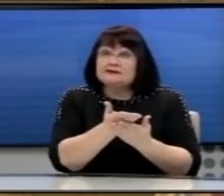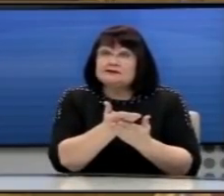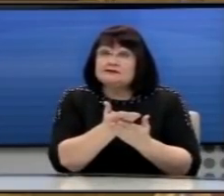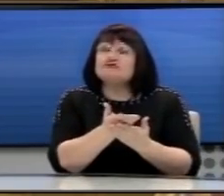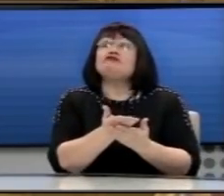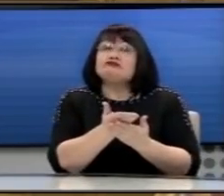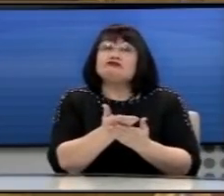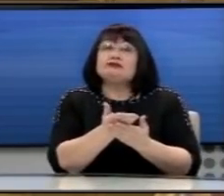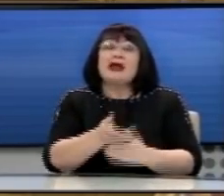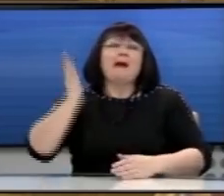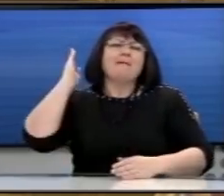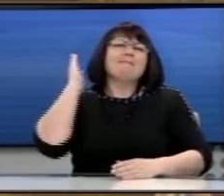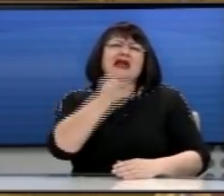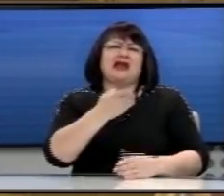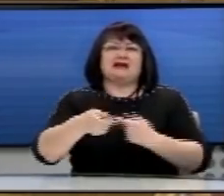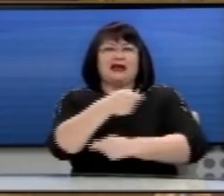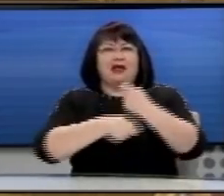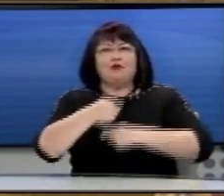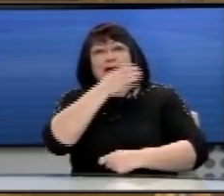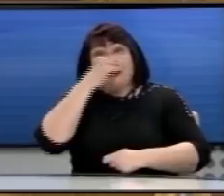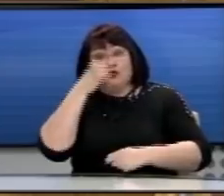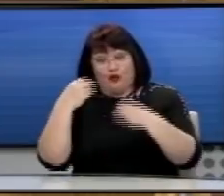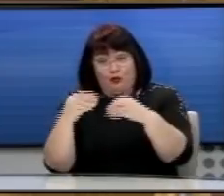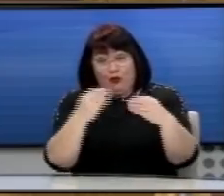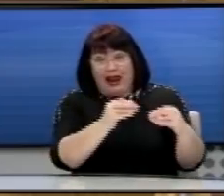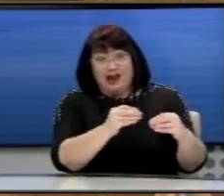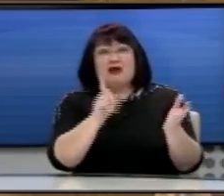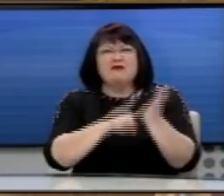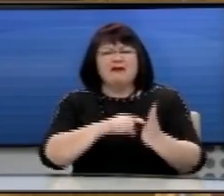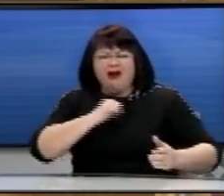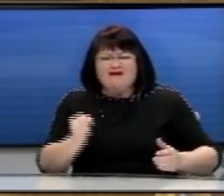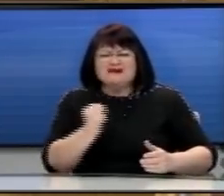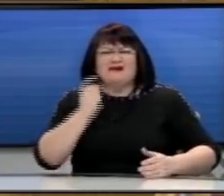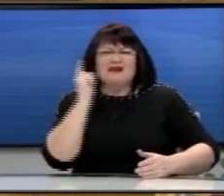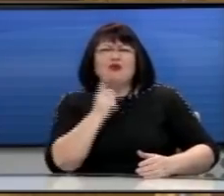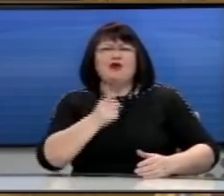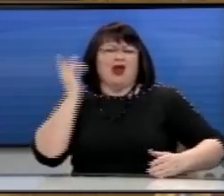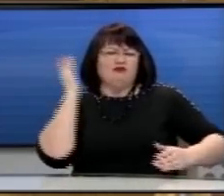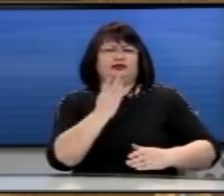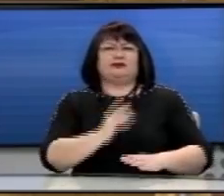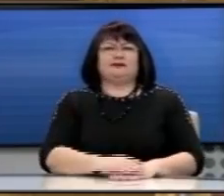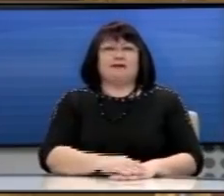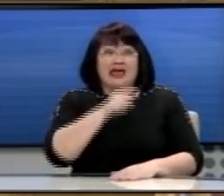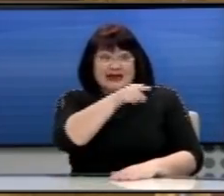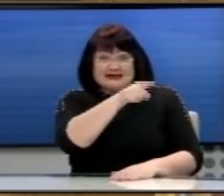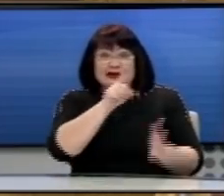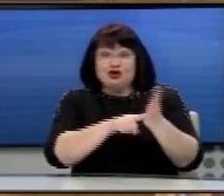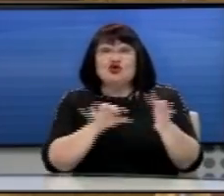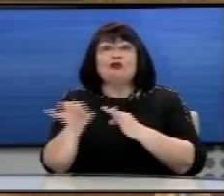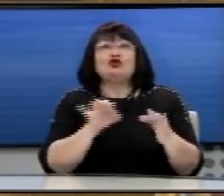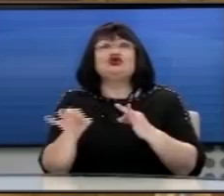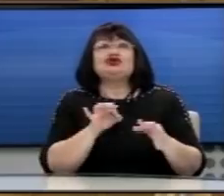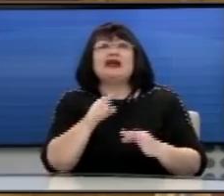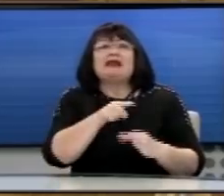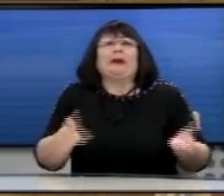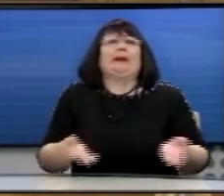επιβάλλονται εξοντωτικές ποινές στους εμπόρους ναρκωτικών, την ίδια ώρα που εσείς νομοθετείτε ρυθμίσεις που τους στέλνουν